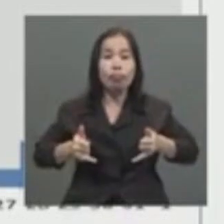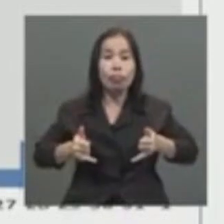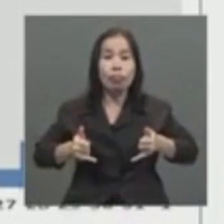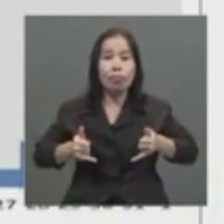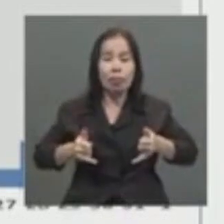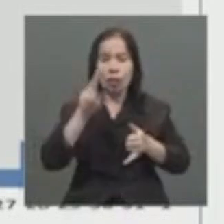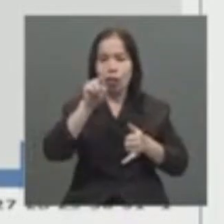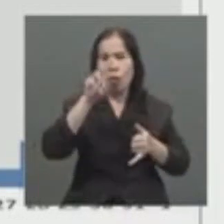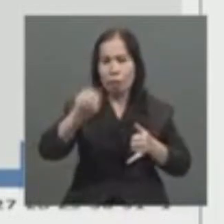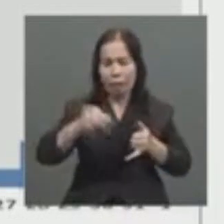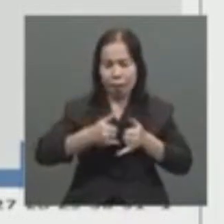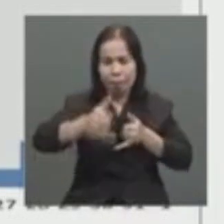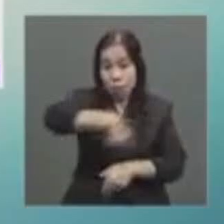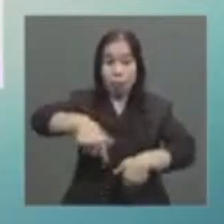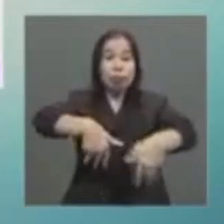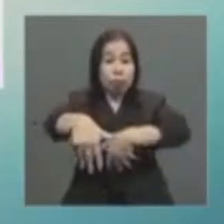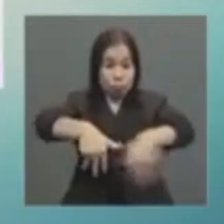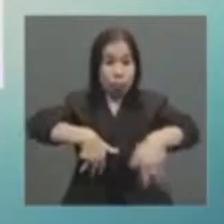เข้าไปอีกนะครับถ้ารณรงค์ให้อยู่บ้านกลับบ้านแต่จำนวนการติดในบ้านไม่ลดลงอย่างน่ากังวลนะครับเมื่อเทียบกับตอนต้นเดือนอยู่บ้านเพื่อชาติคันยังคงต้องเพิ่มมาตรการกับตัวเองคือมีระยะห่างของบุคคลไม่ต่ำกว่า2